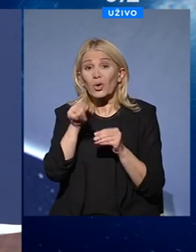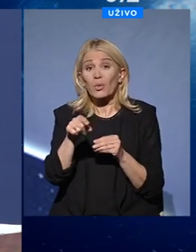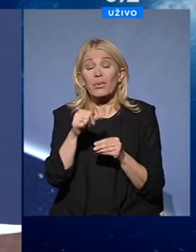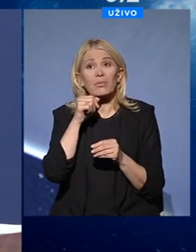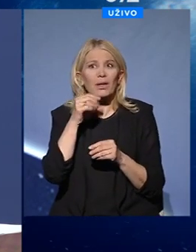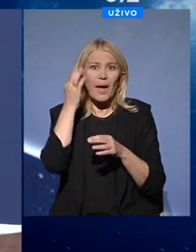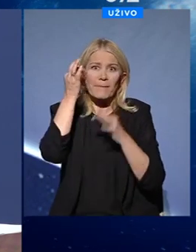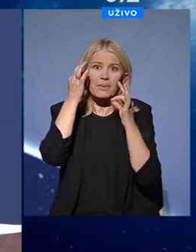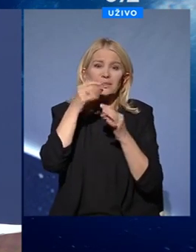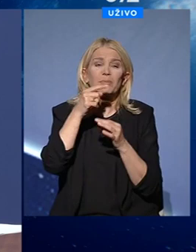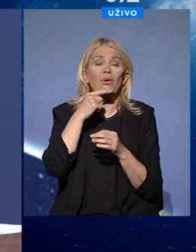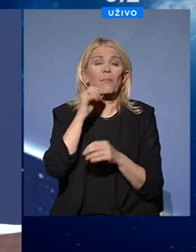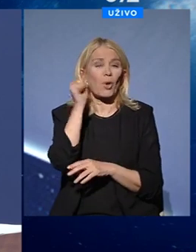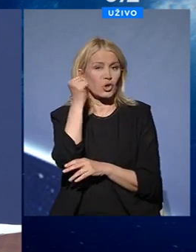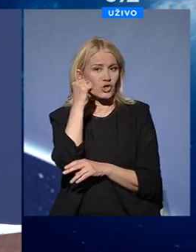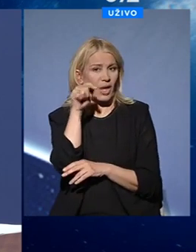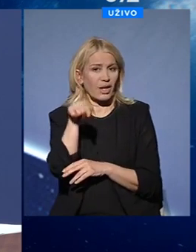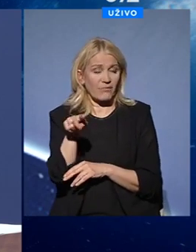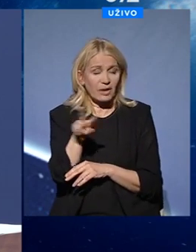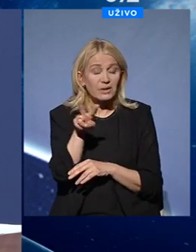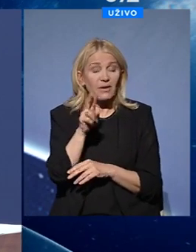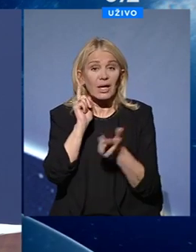mislimo, Požarevca.